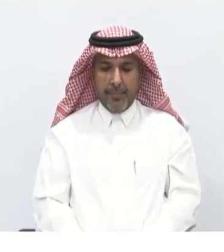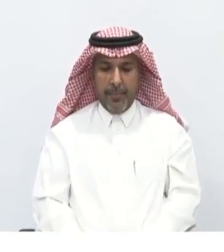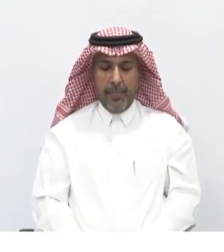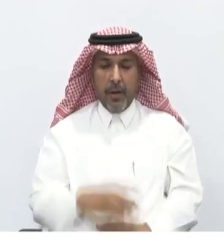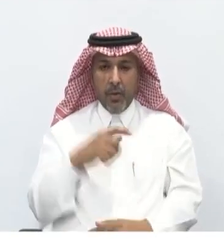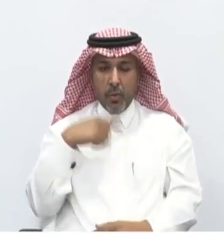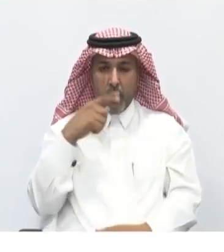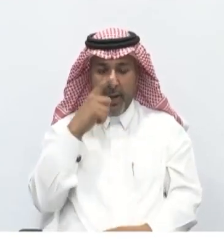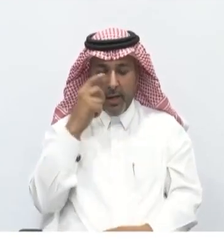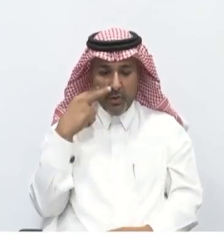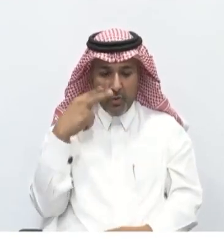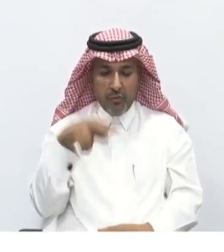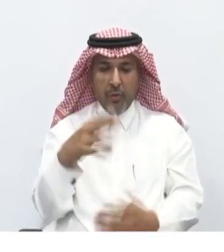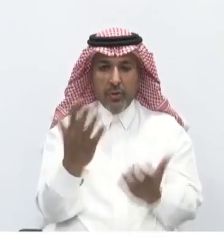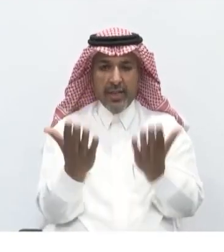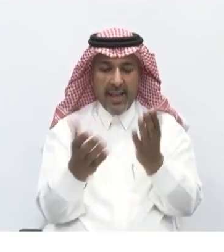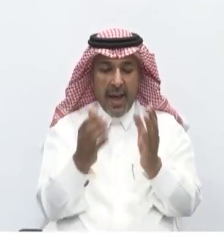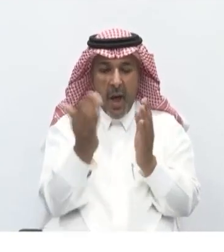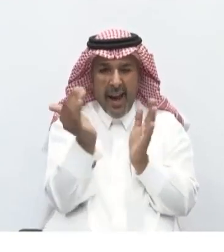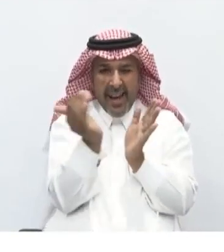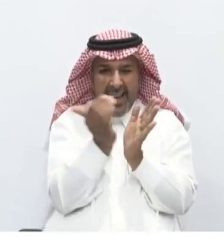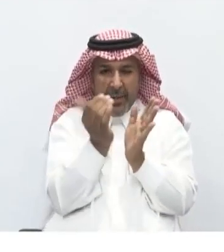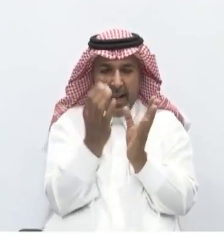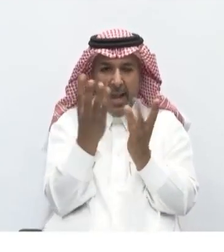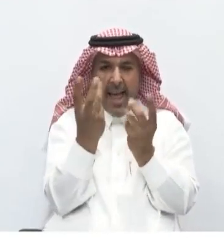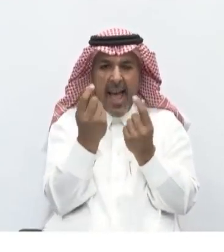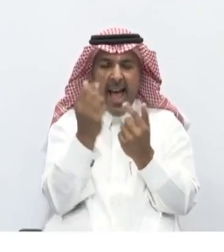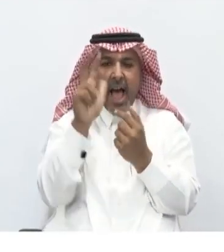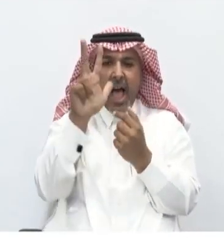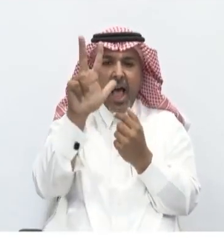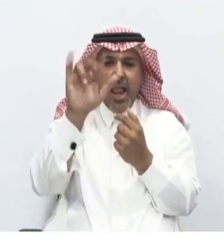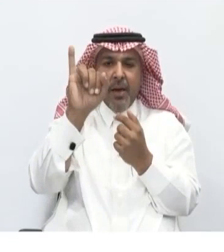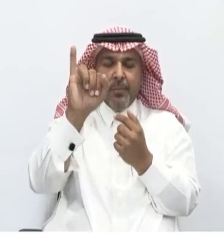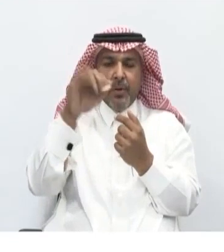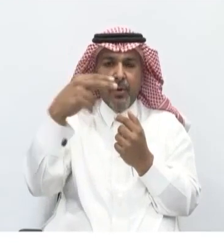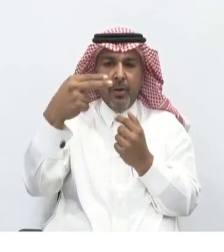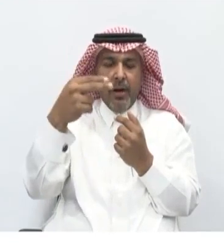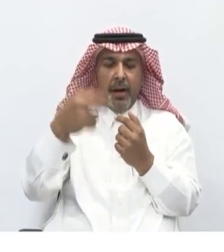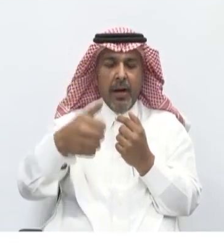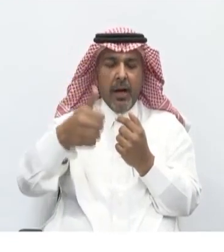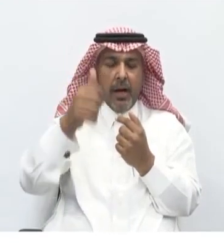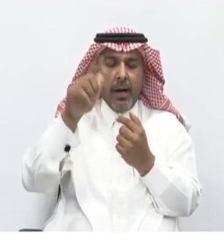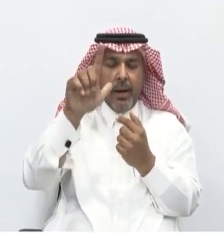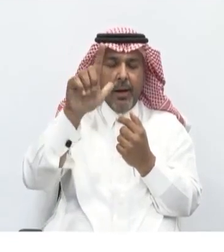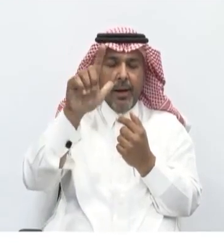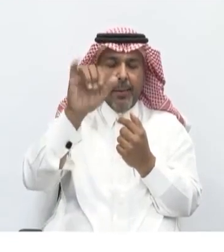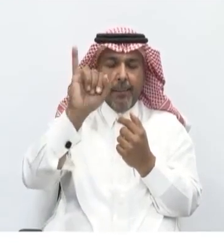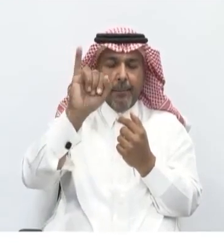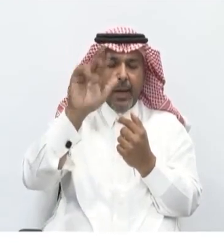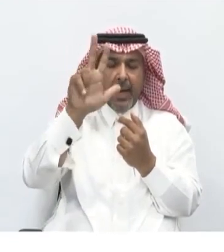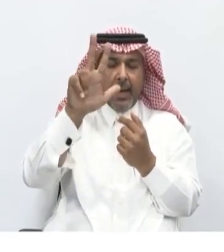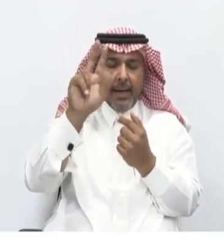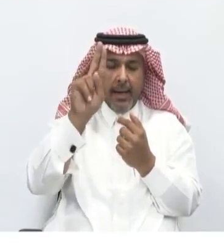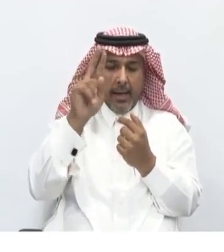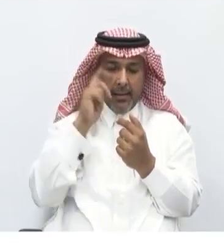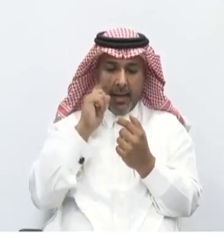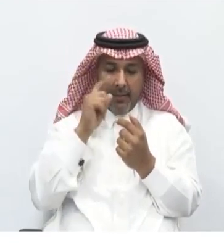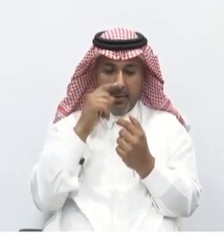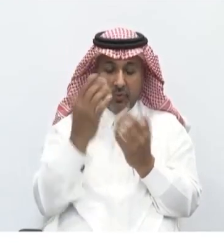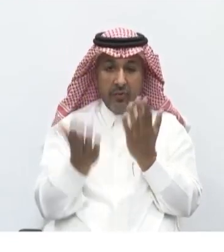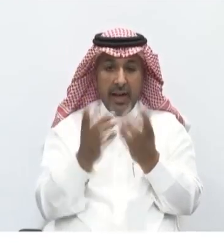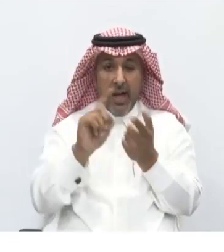معاملات المعادله الموزونه الى العلاقه الموليه بين كل زوج من المواد المتفاعله والمواد